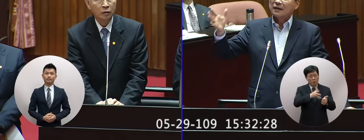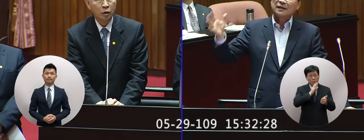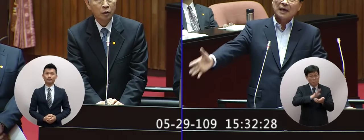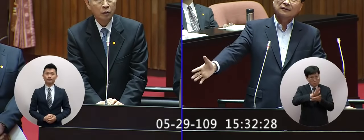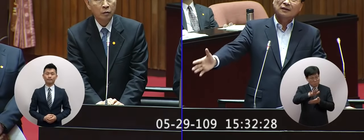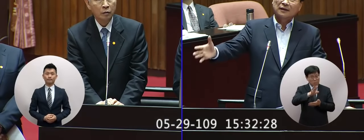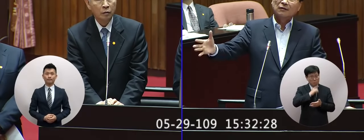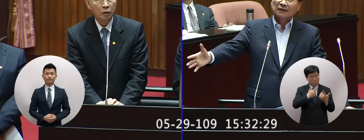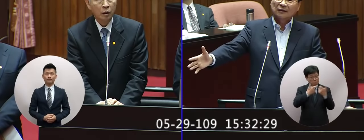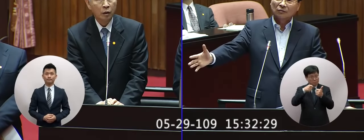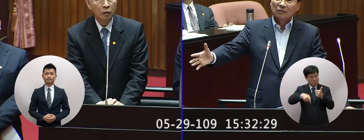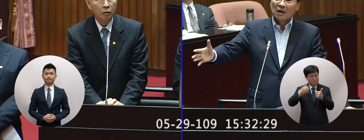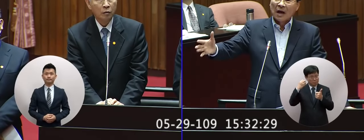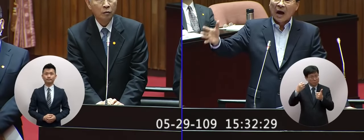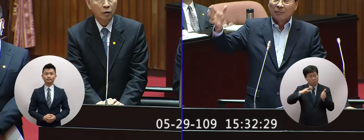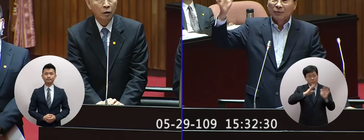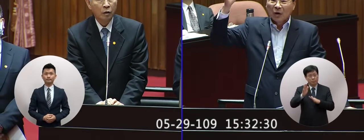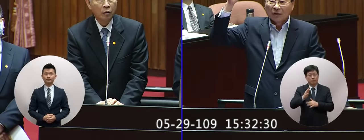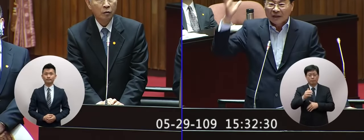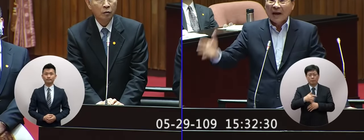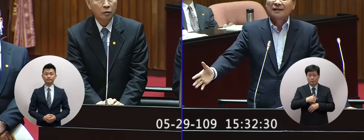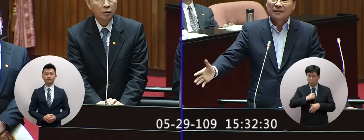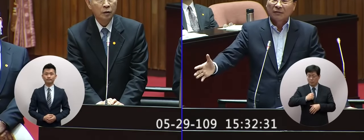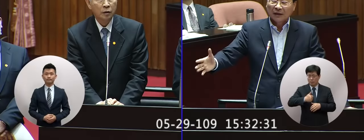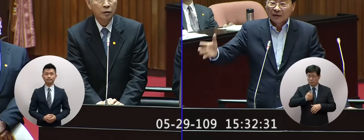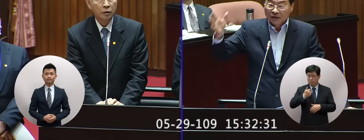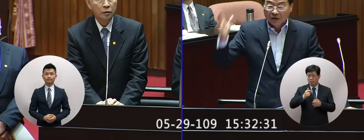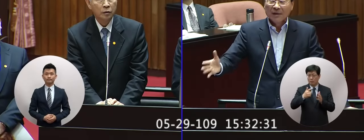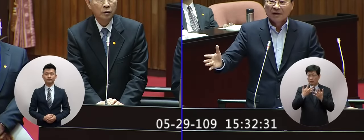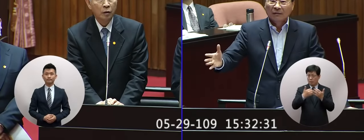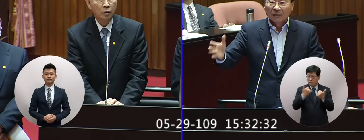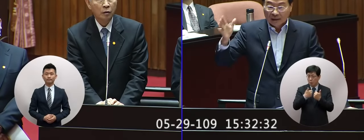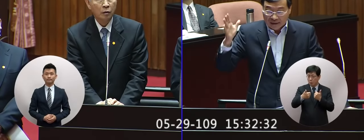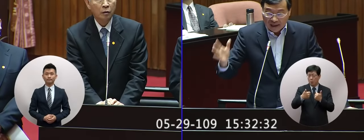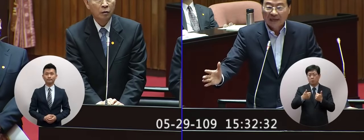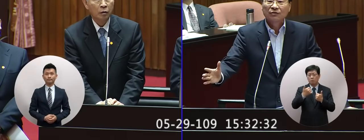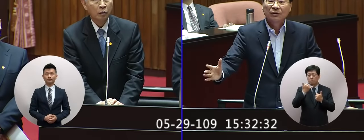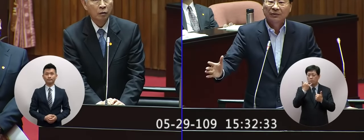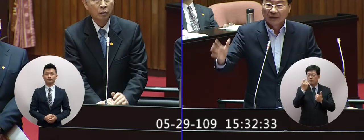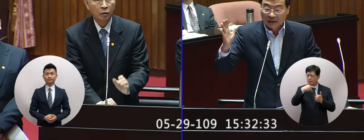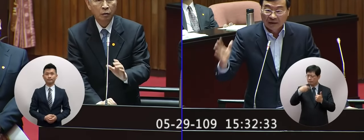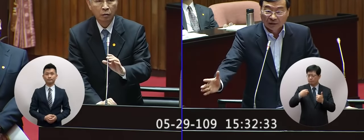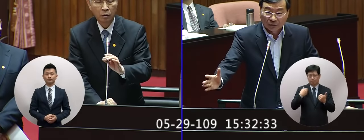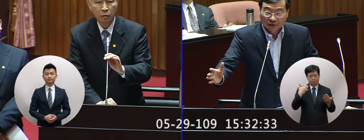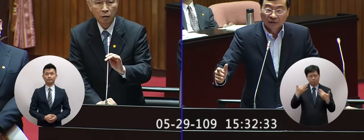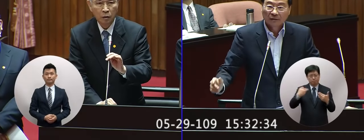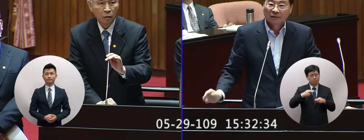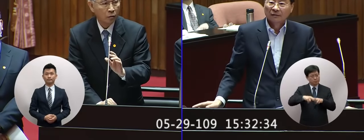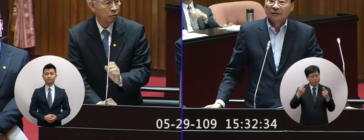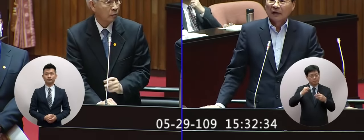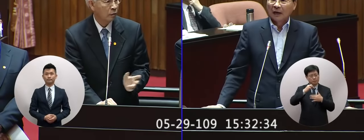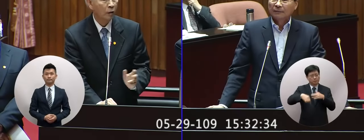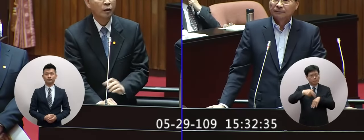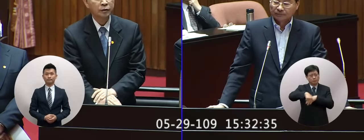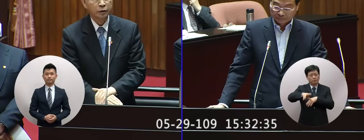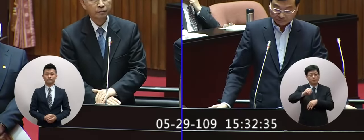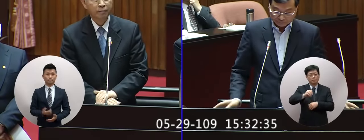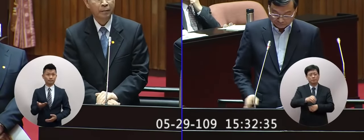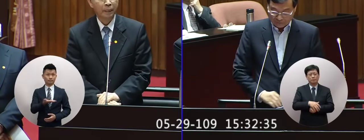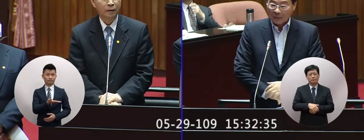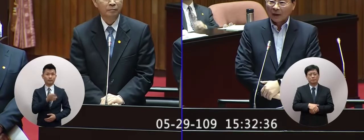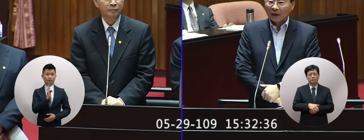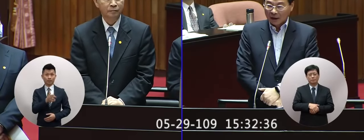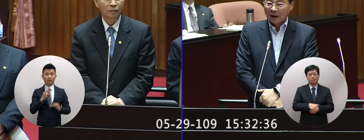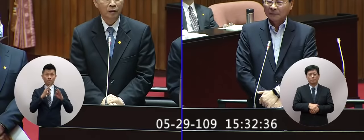未来因应这个情况特殊，好不容易来的机会，有没有更具体的开放措施？ 那我请监管